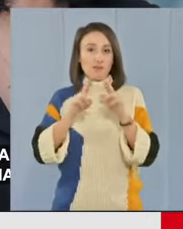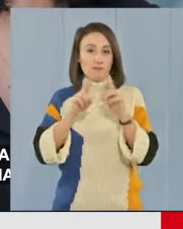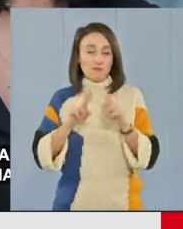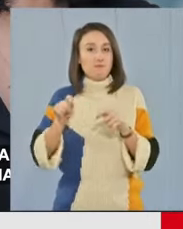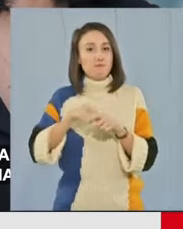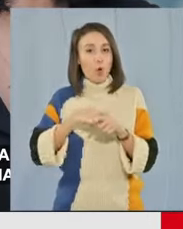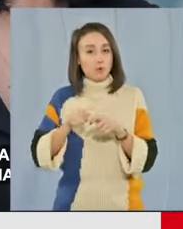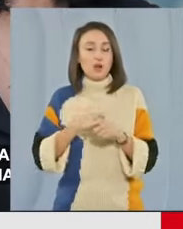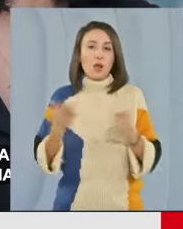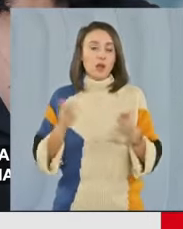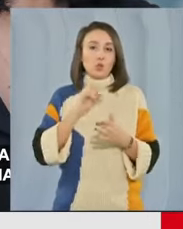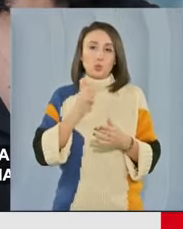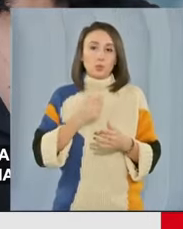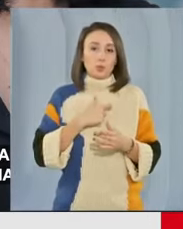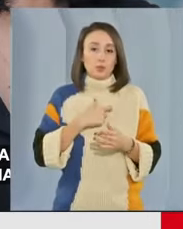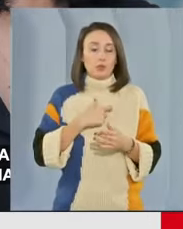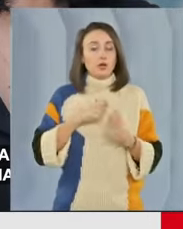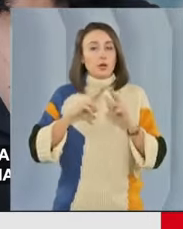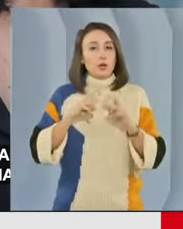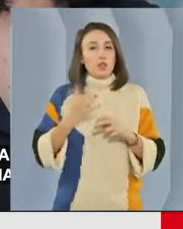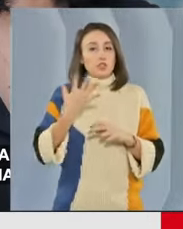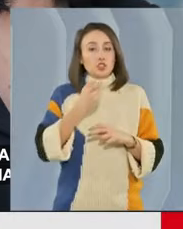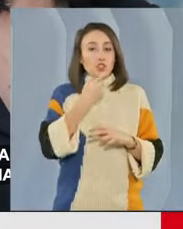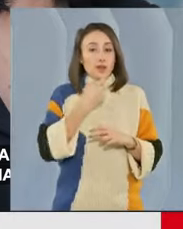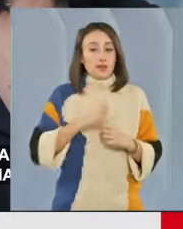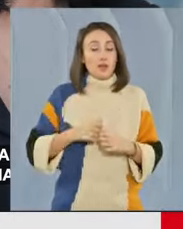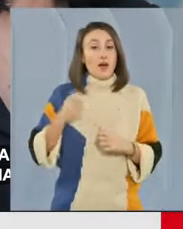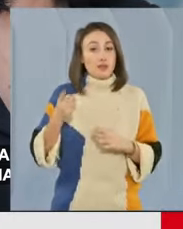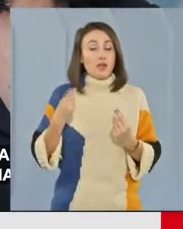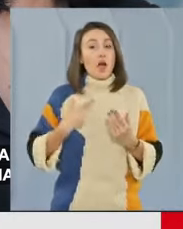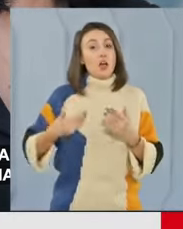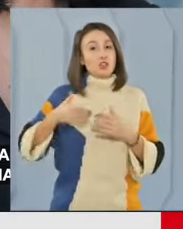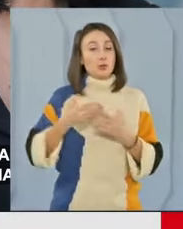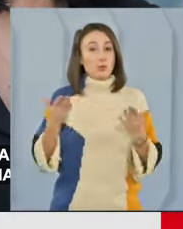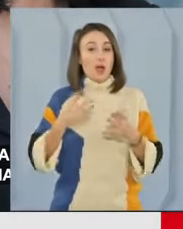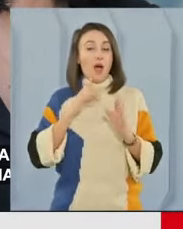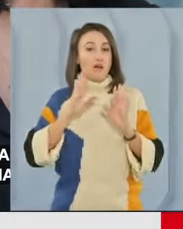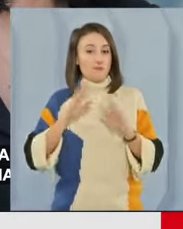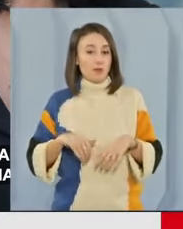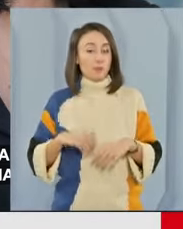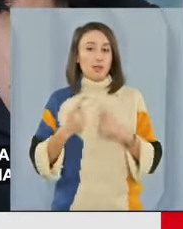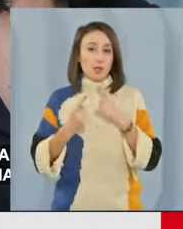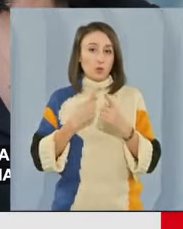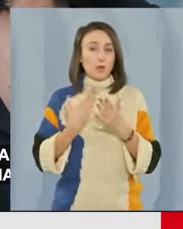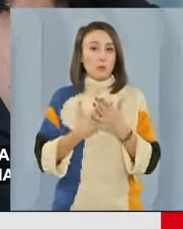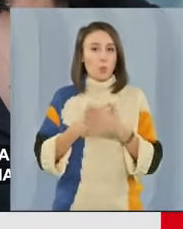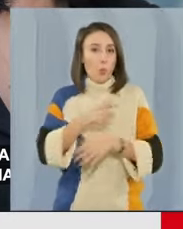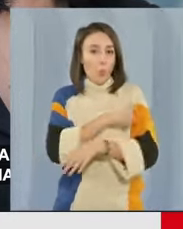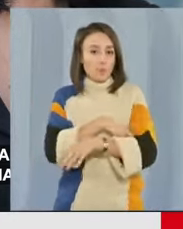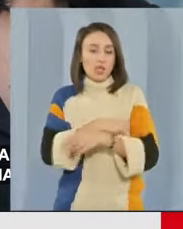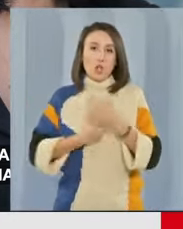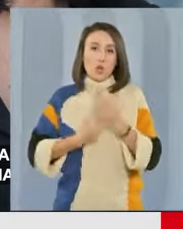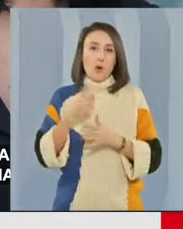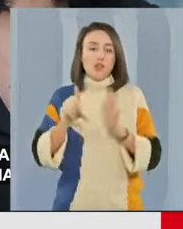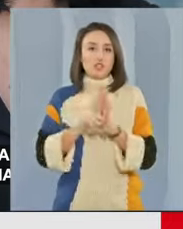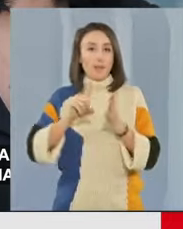reformă la care nu putem umbla timp de 5 ani, asta este angajamentul pe care îl avem inclusiv în negocierea cu Comisia. Noua lege